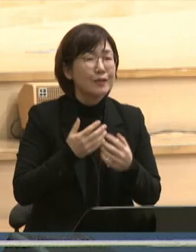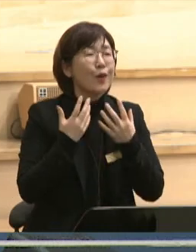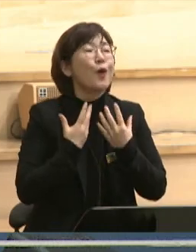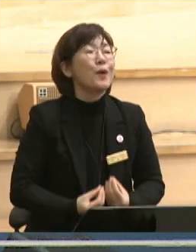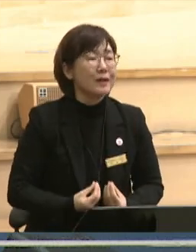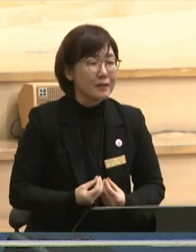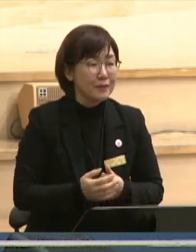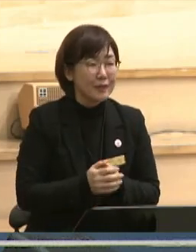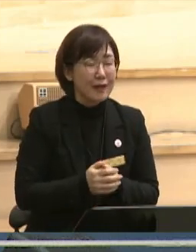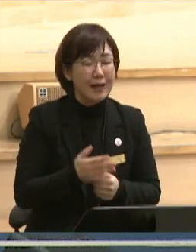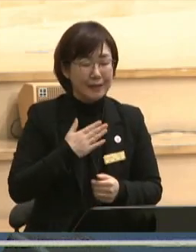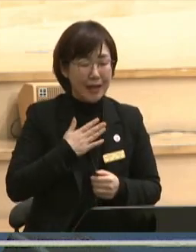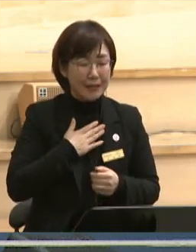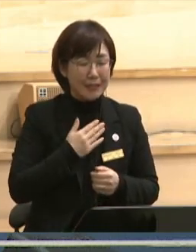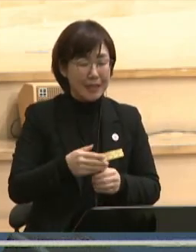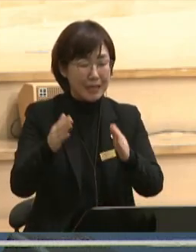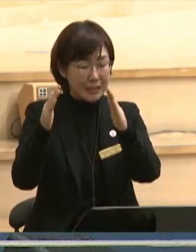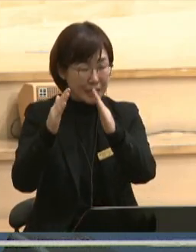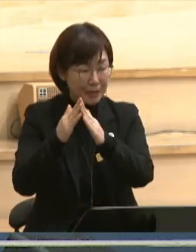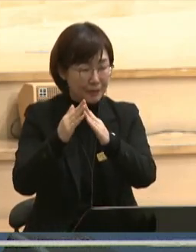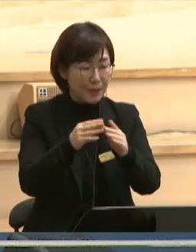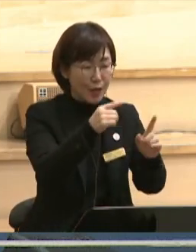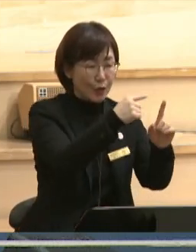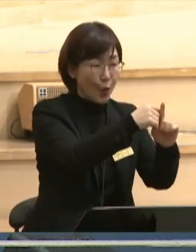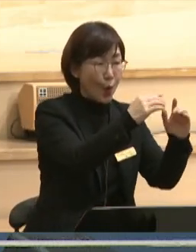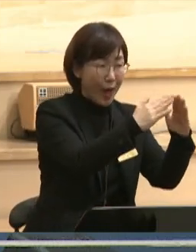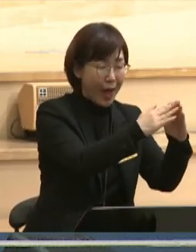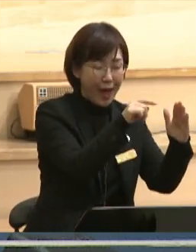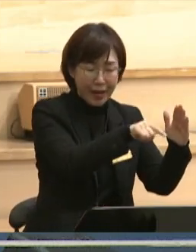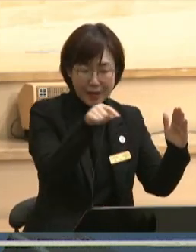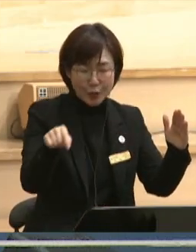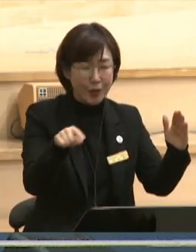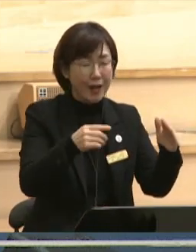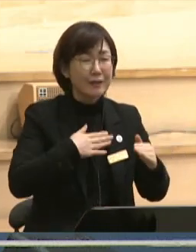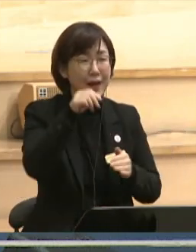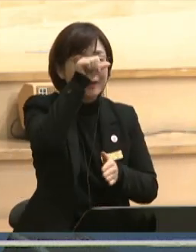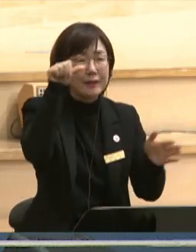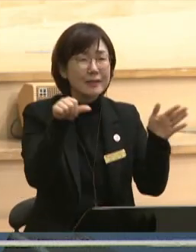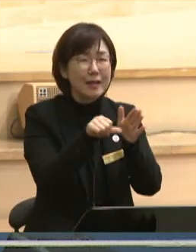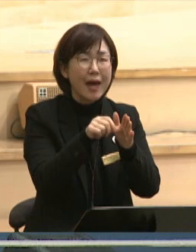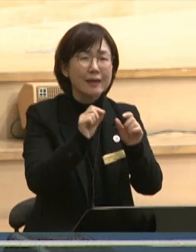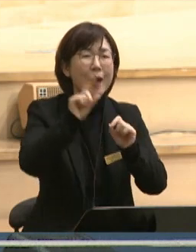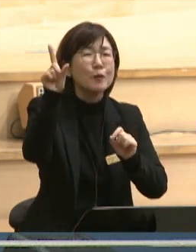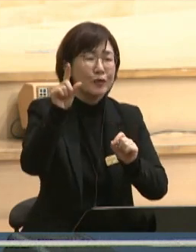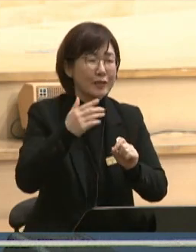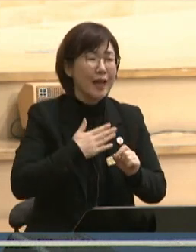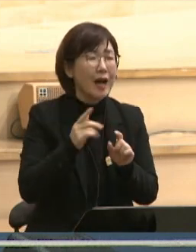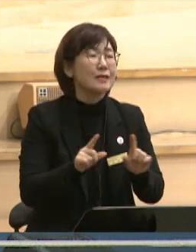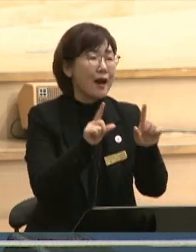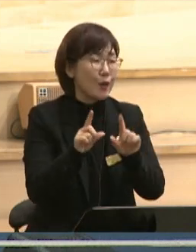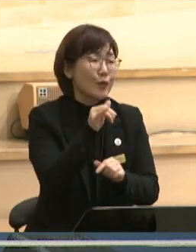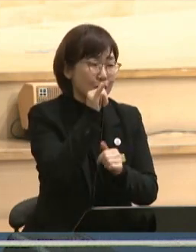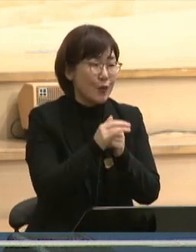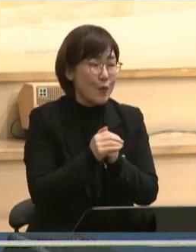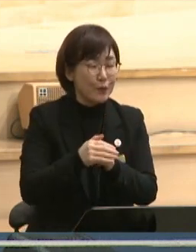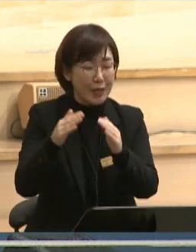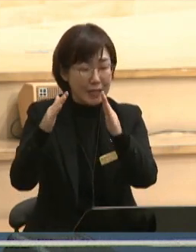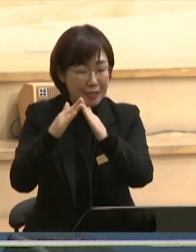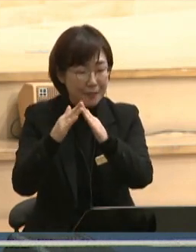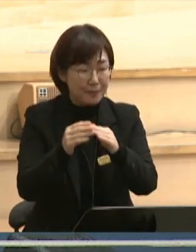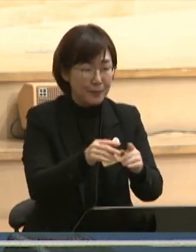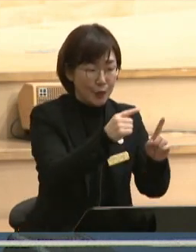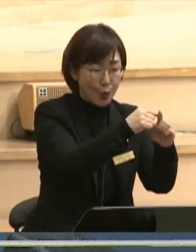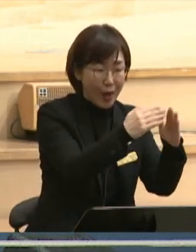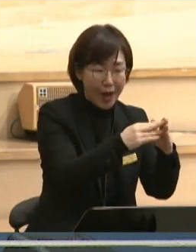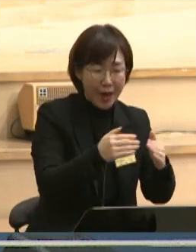저는 집과 교회가 제가 제 인생 시간에 90% 인상이잖아요 제가 집과 교회를